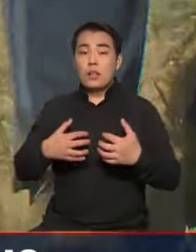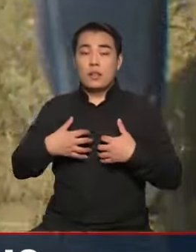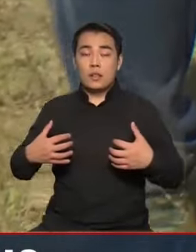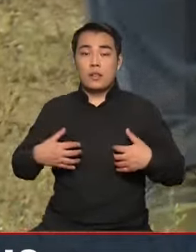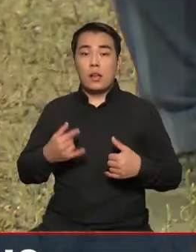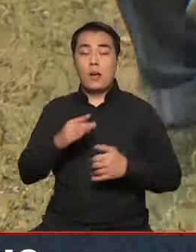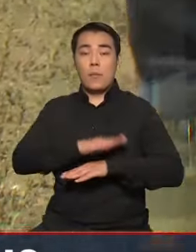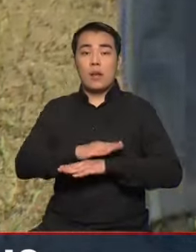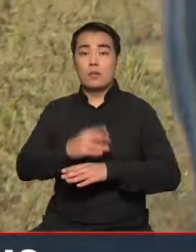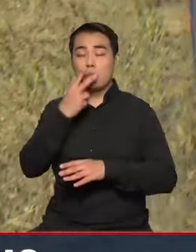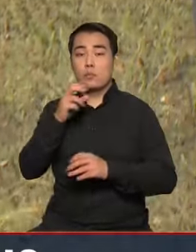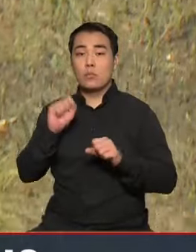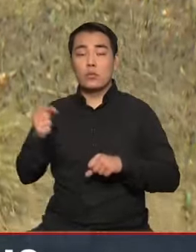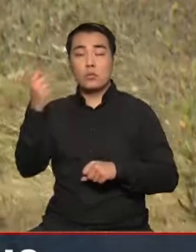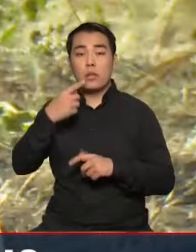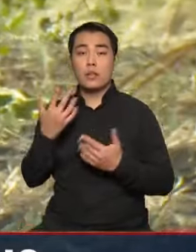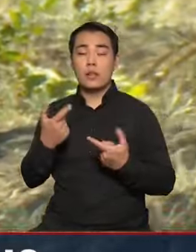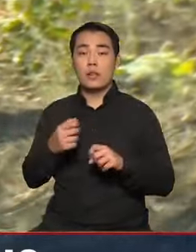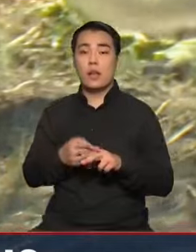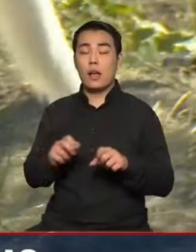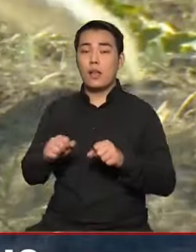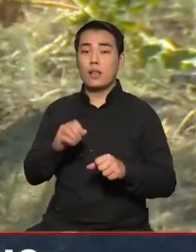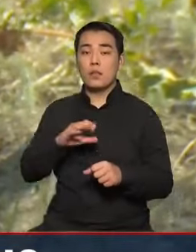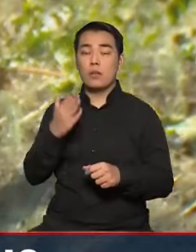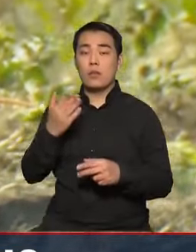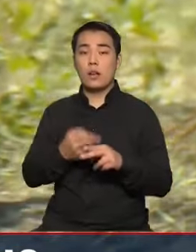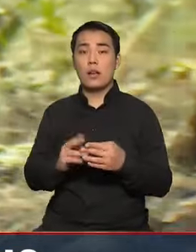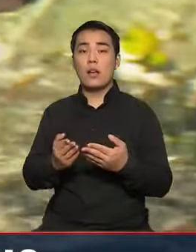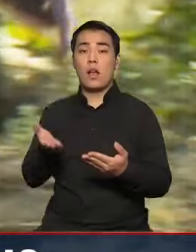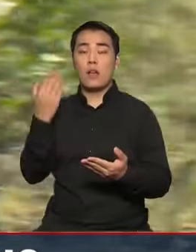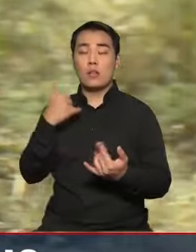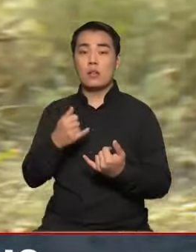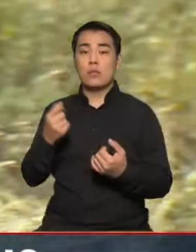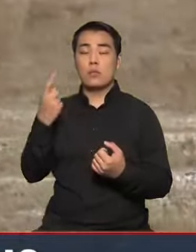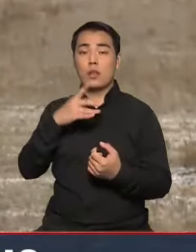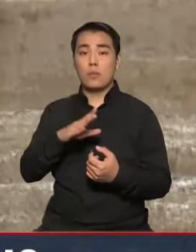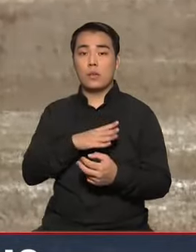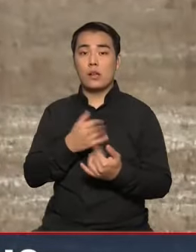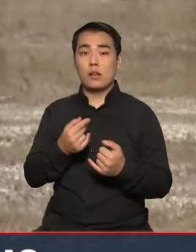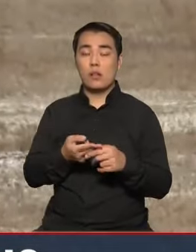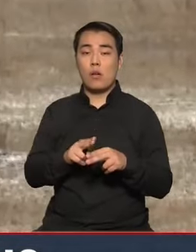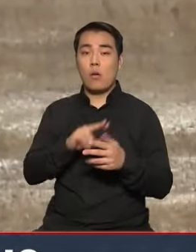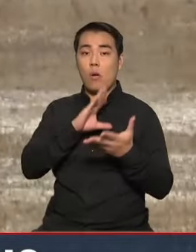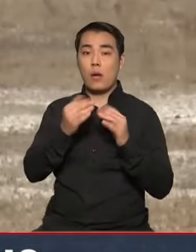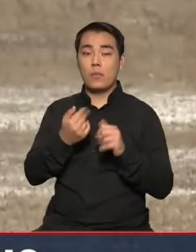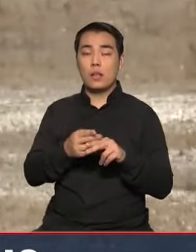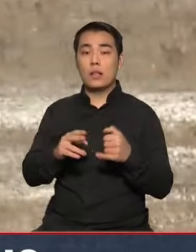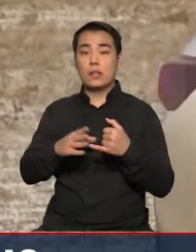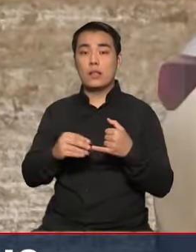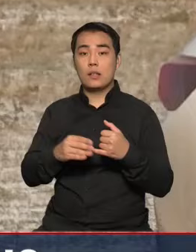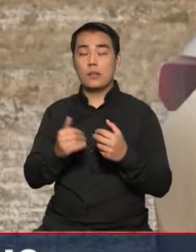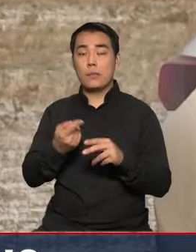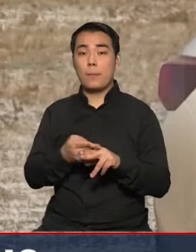қимыл қозғалысына қарап білуге болатынын Еуропа зерттеушілері осыдан бірнеше жыл бұрын дәлелдеген. Енді сейсмологтар жер